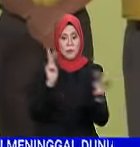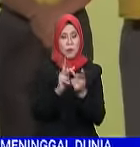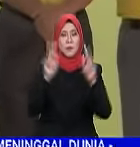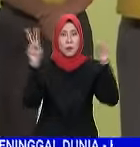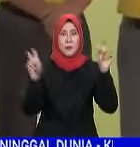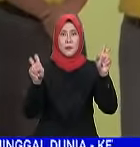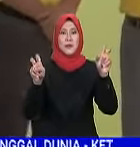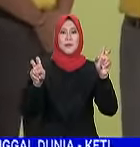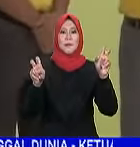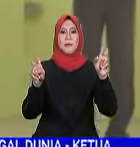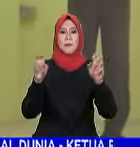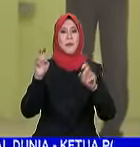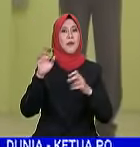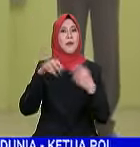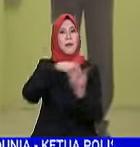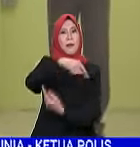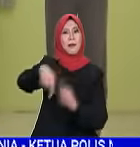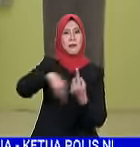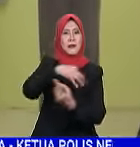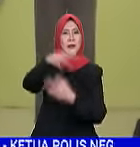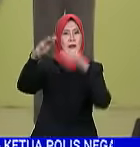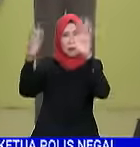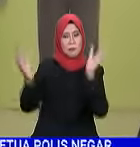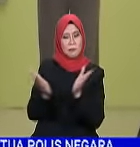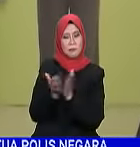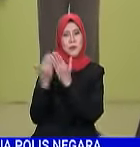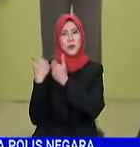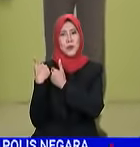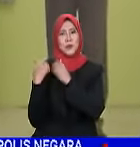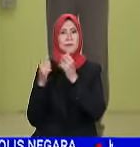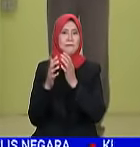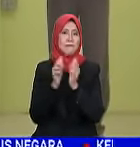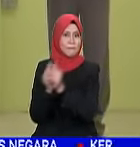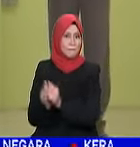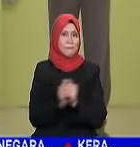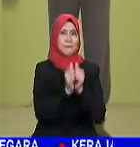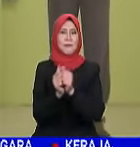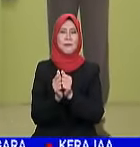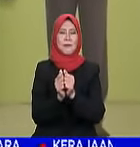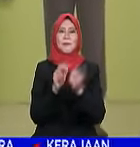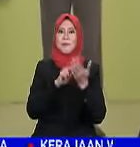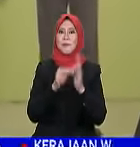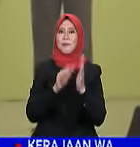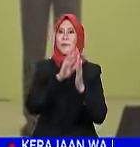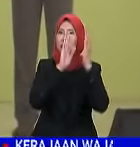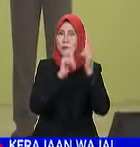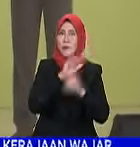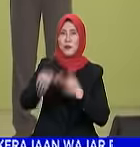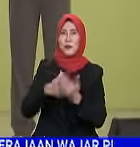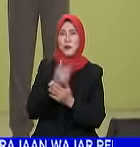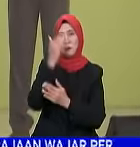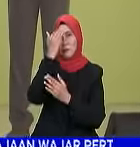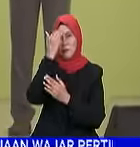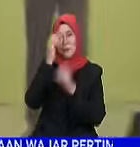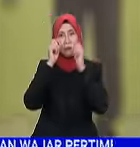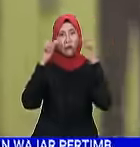tema HAZN tahun ini, Alam Sekitar Tanggungjawab Bersama membawa makna besar dengan harapan semua pihak mempunyai kesedaran ke